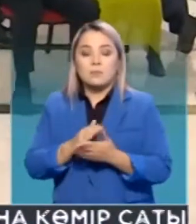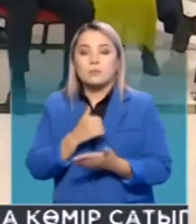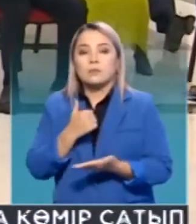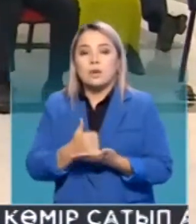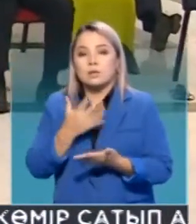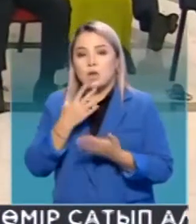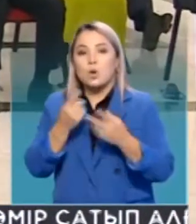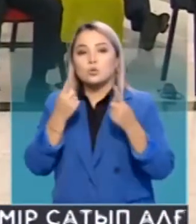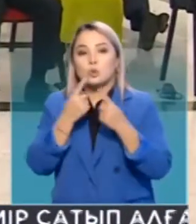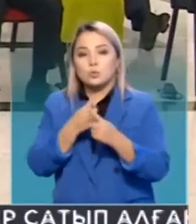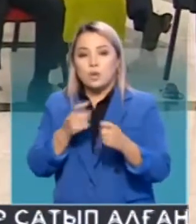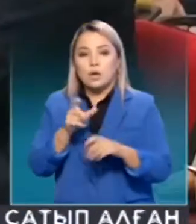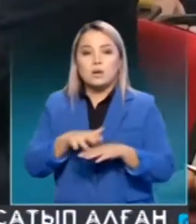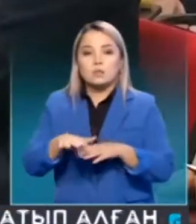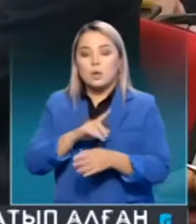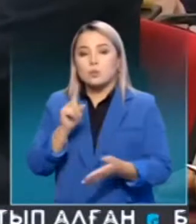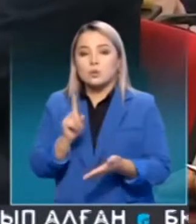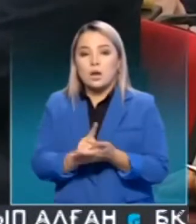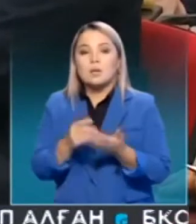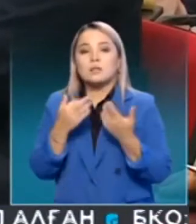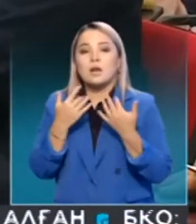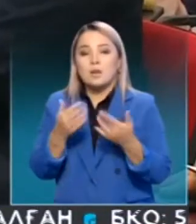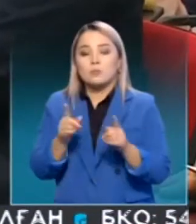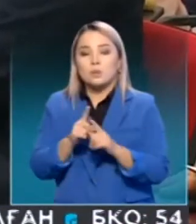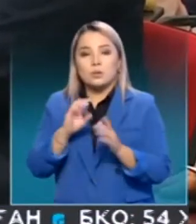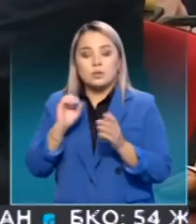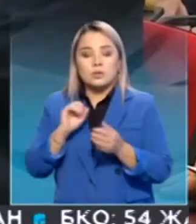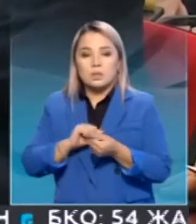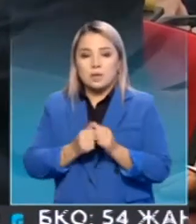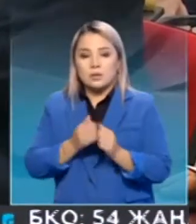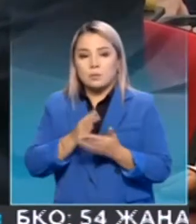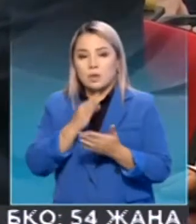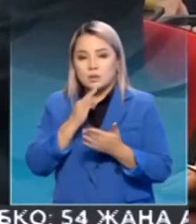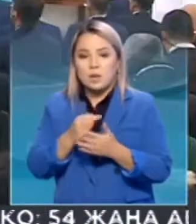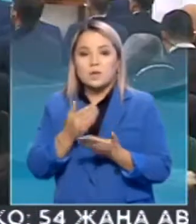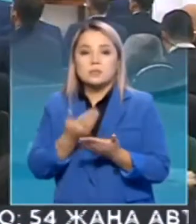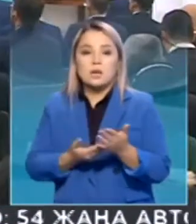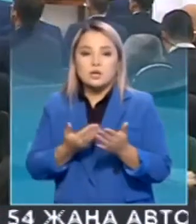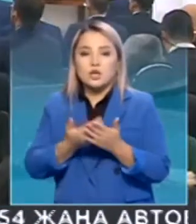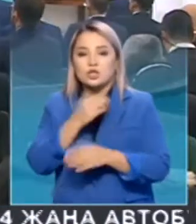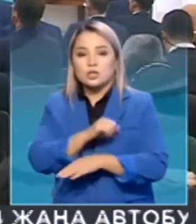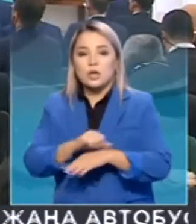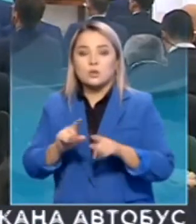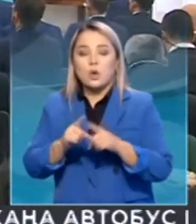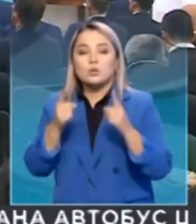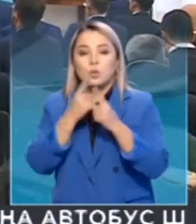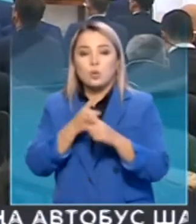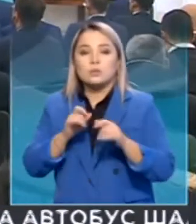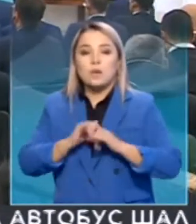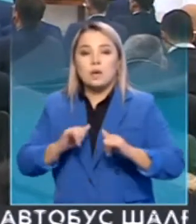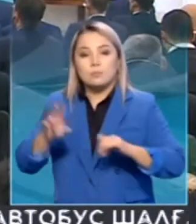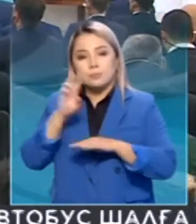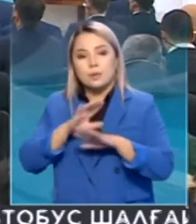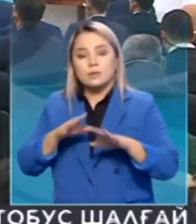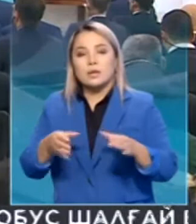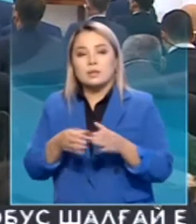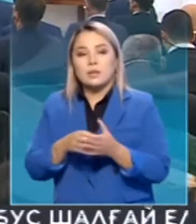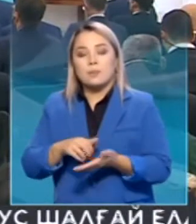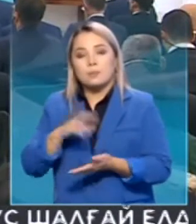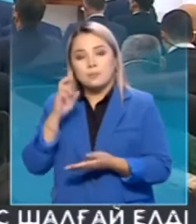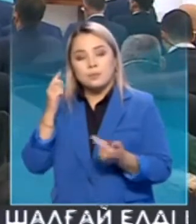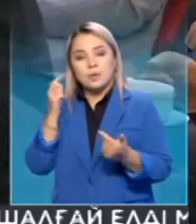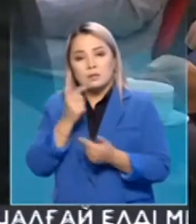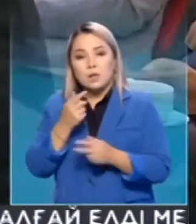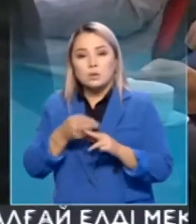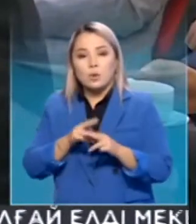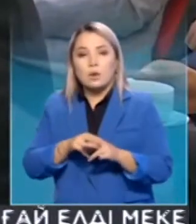бастысы жолдауда халықтың мүдделері мен талаптары ескерілген. Шетелдік сарапшылардың пікірінше жолдауда дамыған мемлекет пен білікті